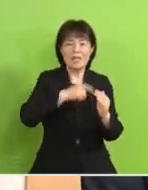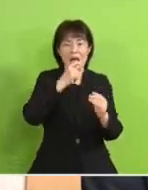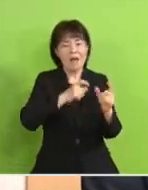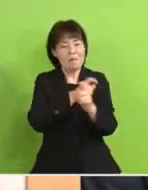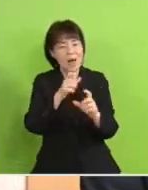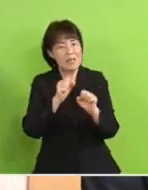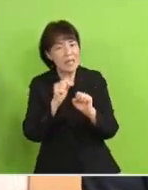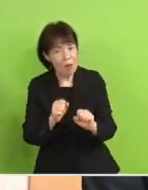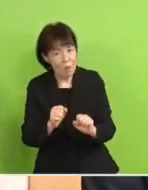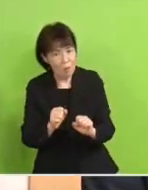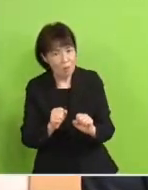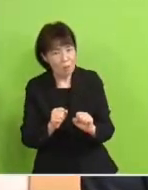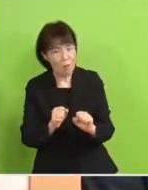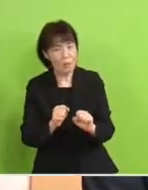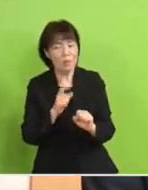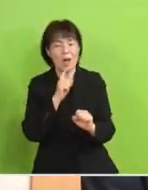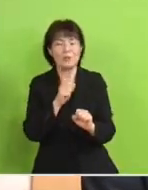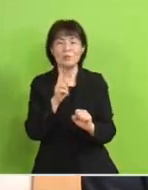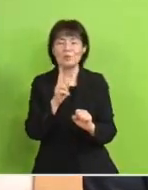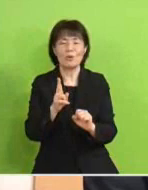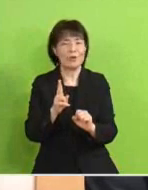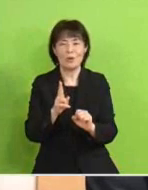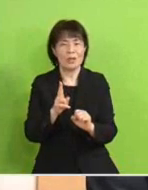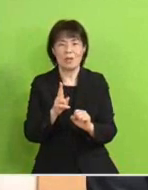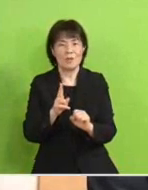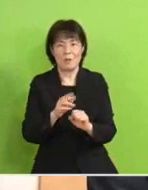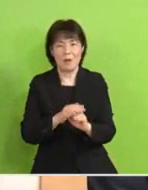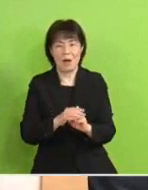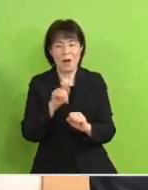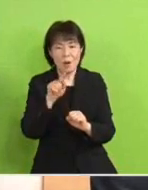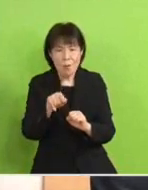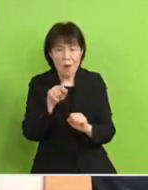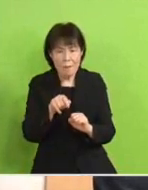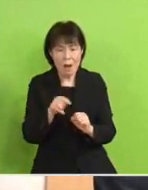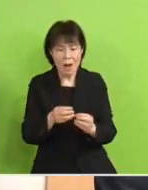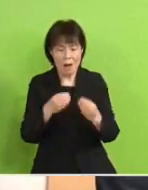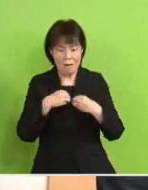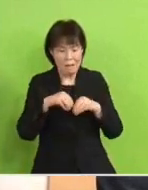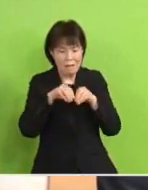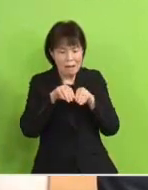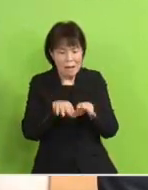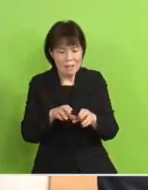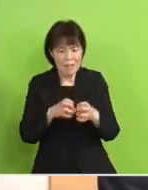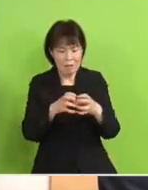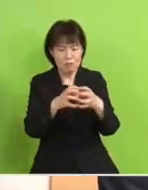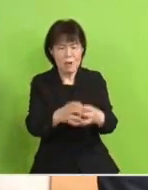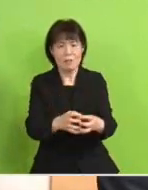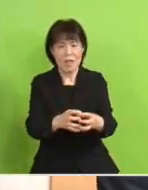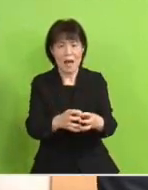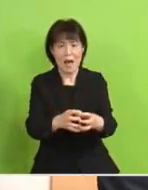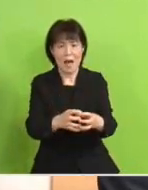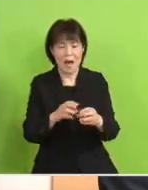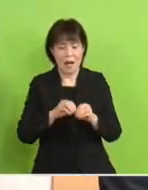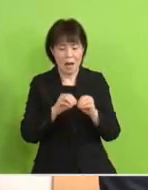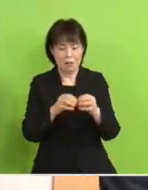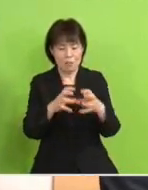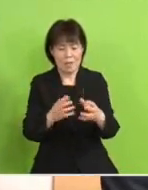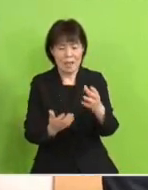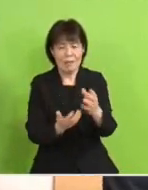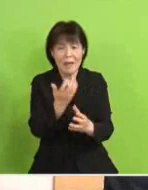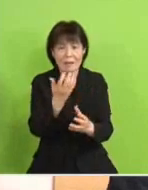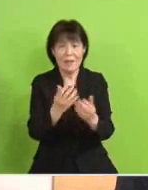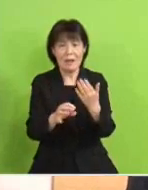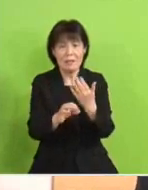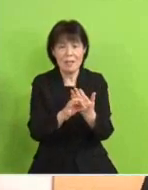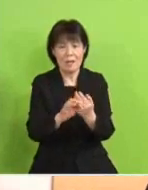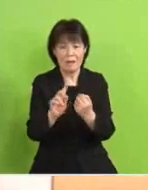よう、これが感染のクラスターにつながった事例が、これまでも複